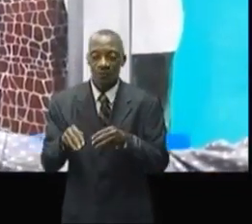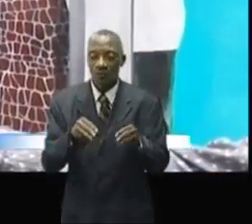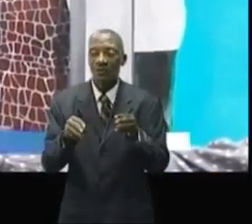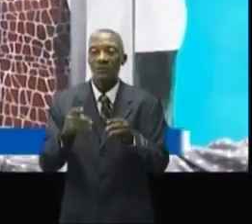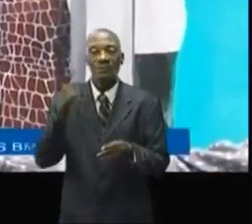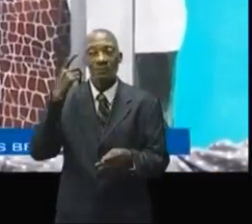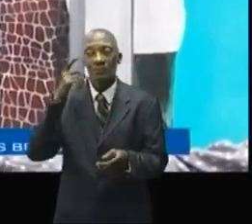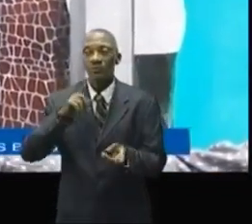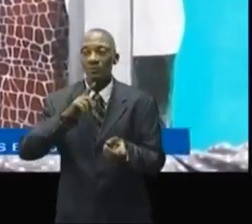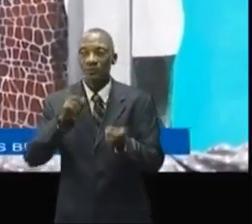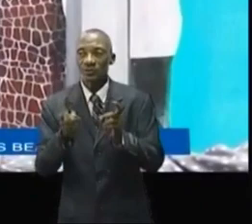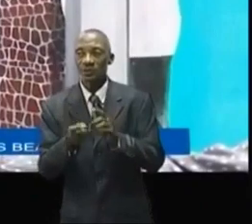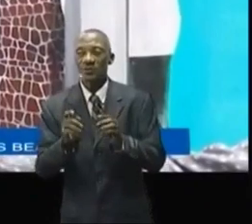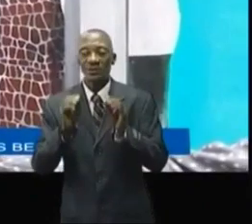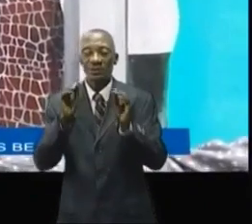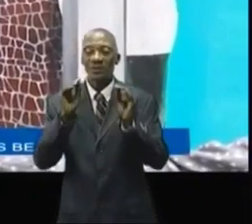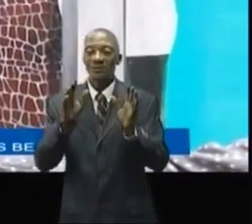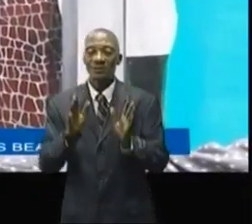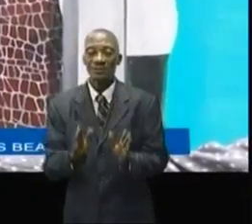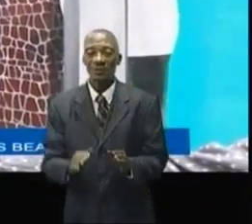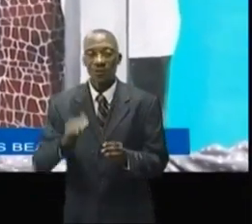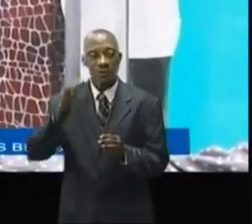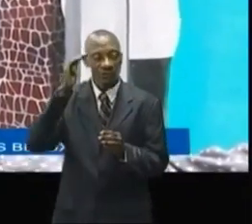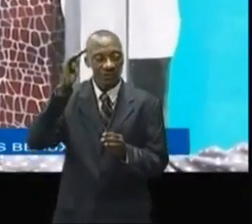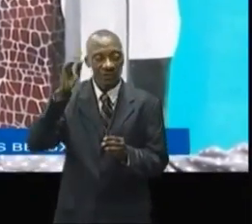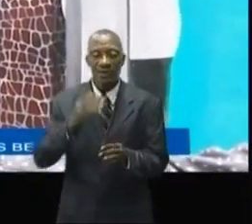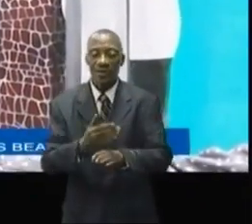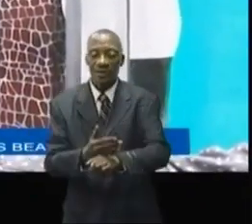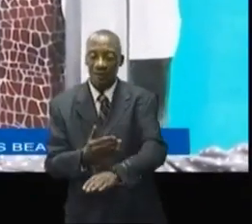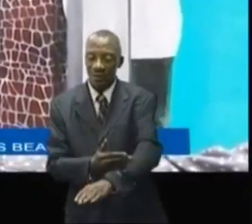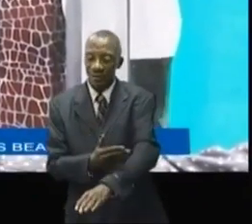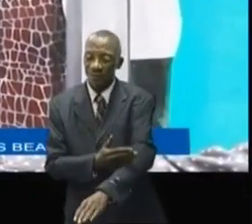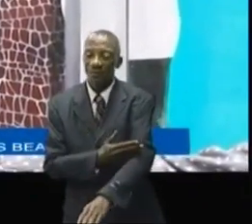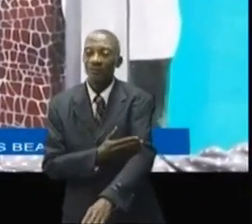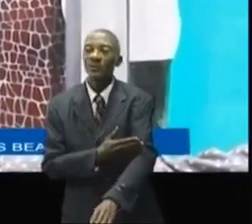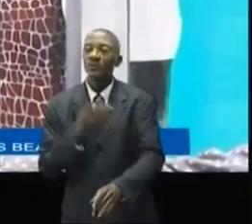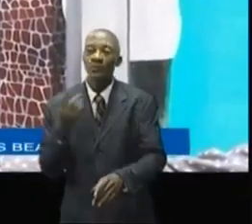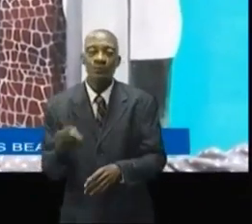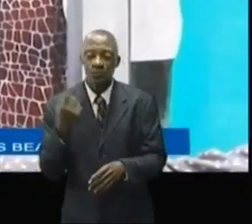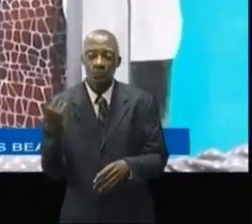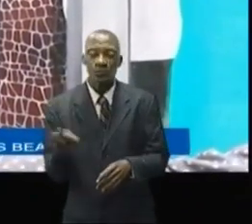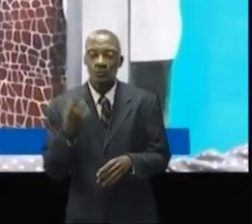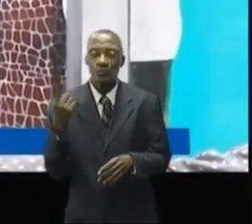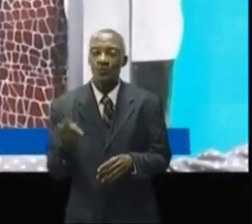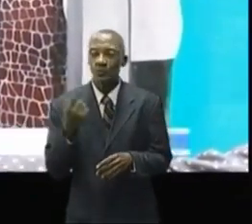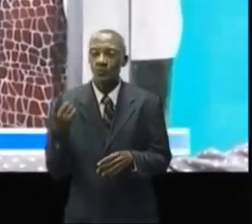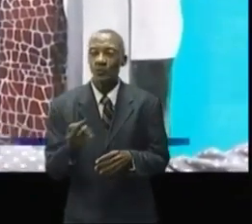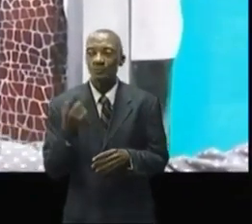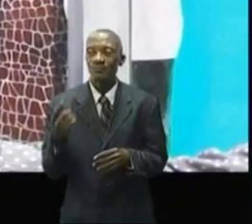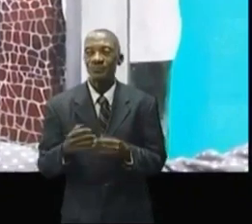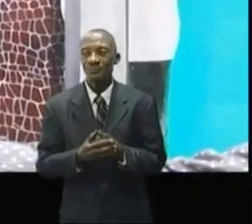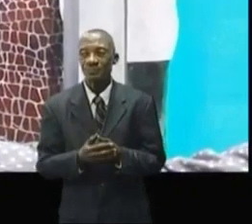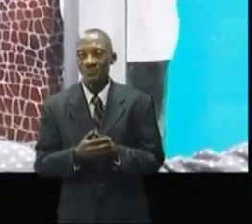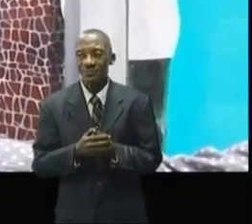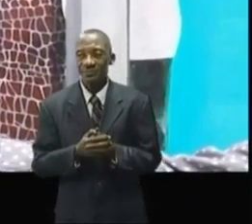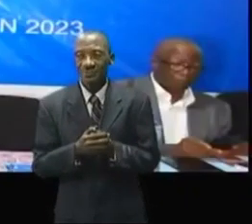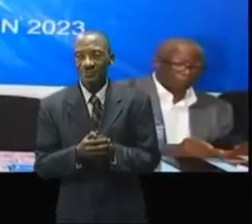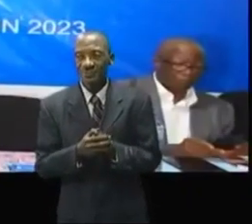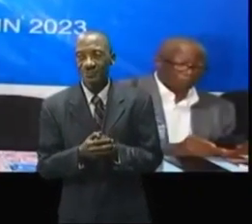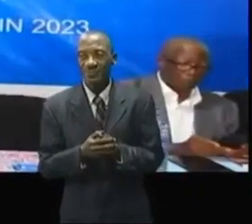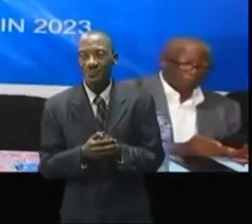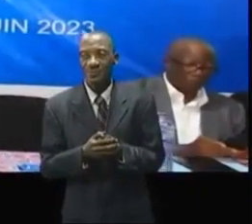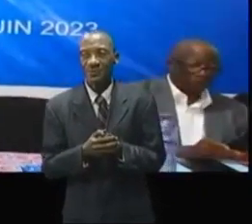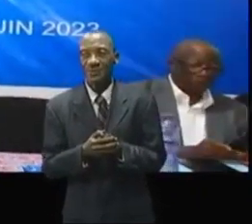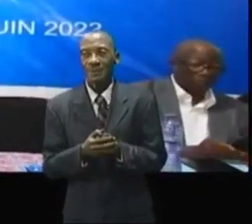structures étrangères qui pourrait faire en sorte que nous puissions être reconnus comme des institutions qui dispensent l'enseignement de qualité.